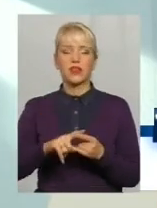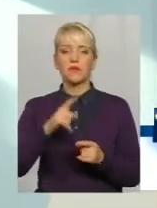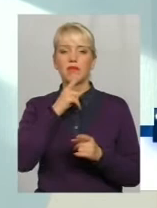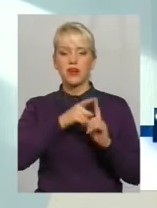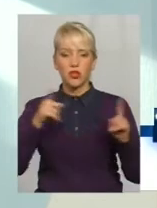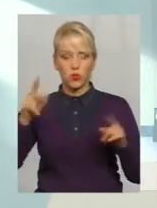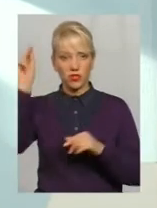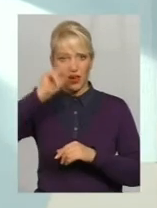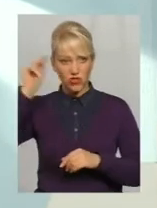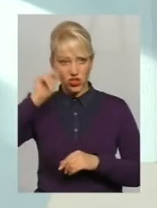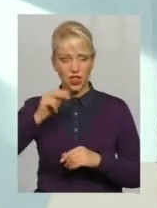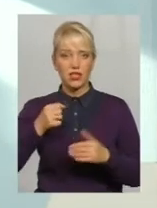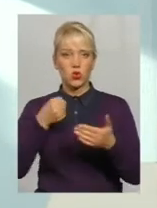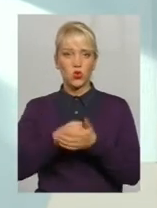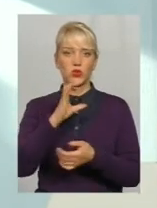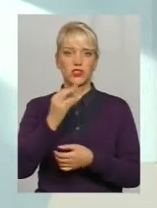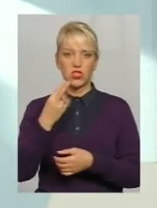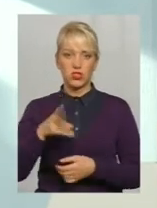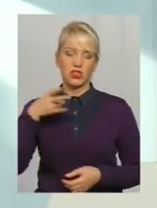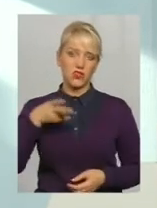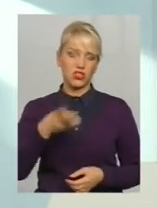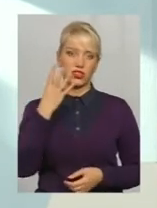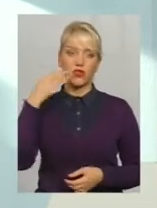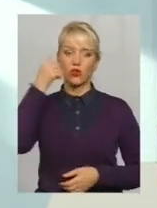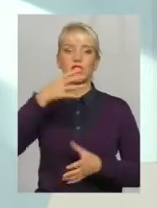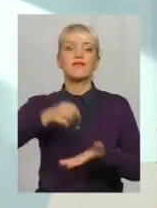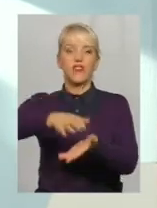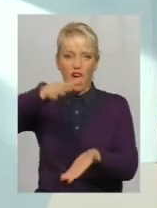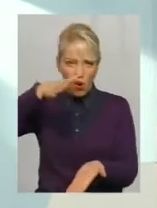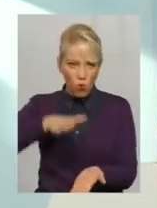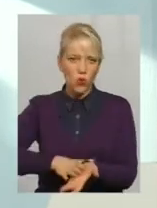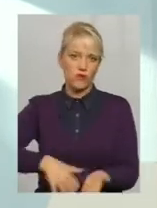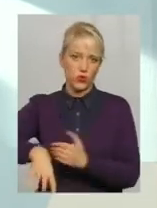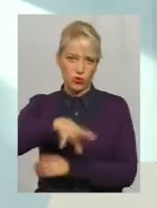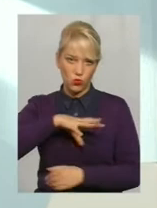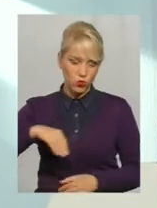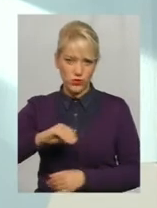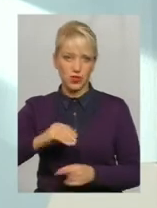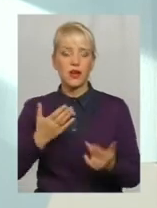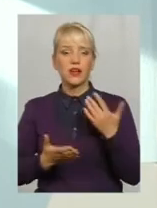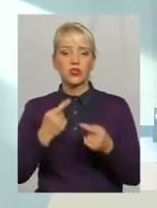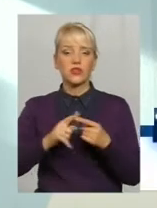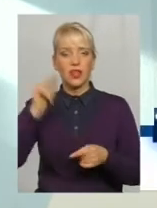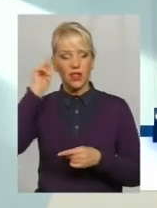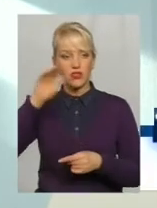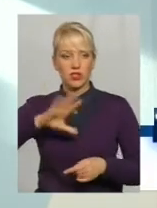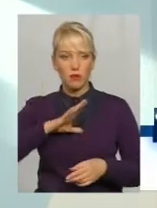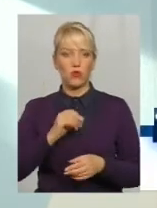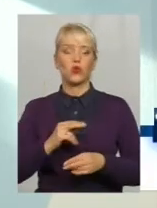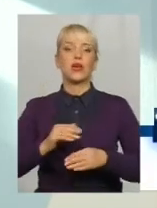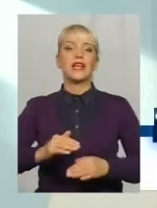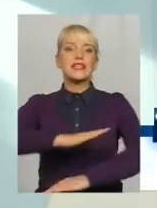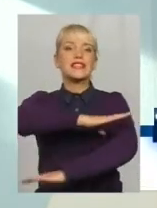період навчання до січня 2004 року зараховується усім. Якщо це навчання відбувалося